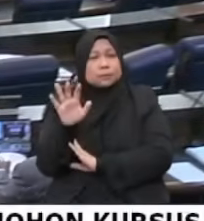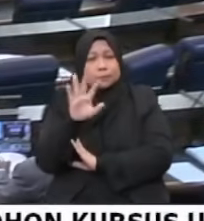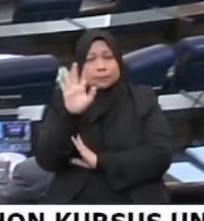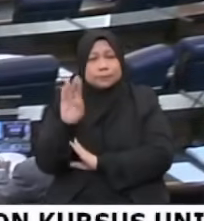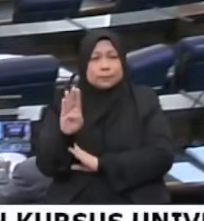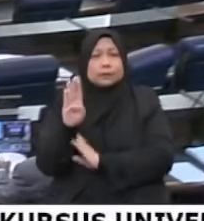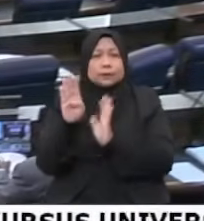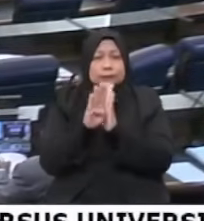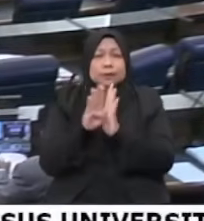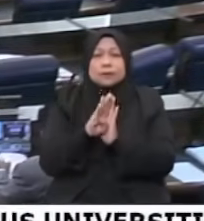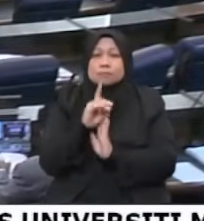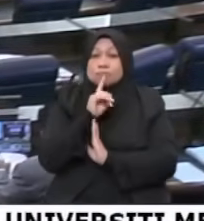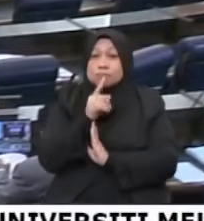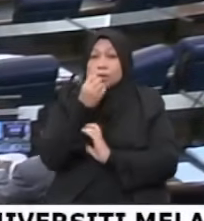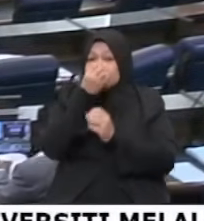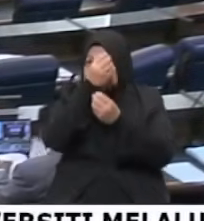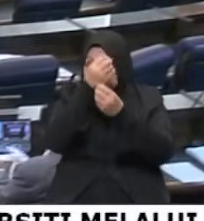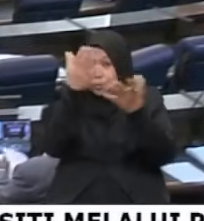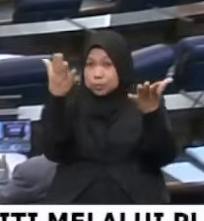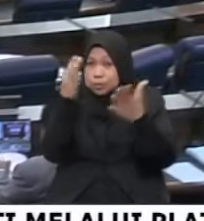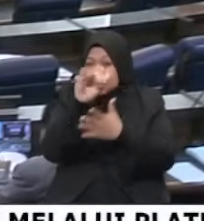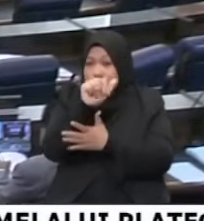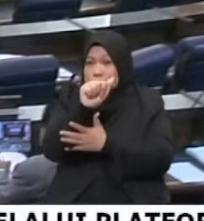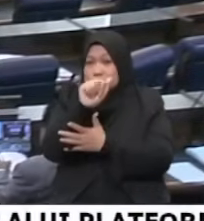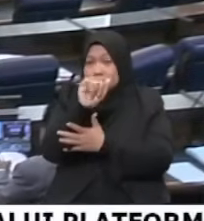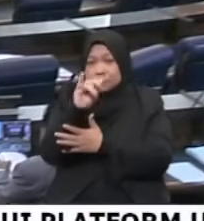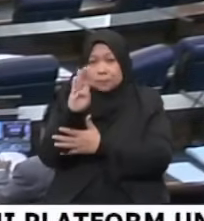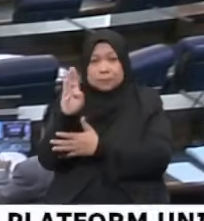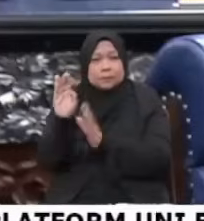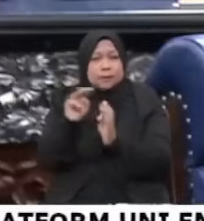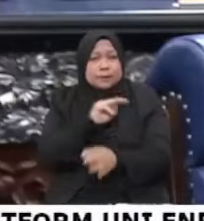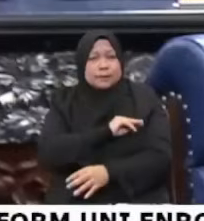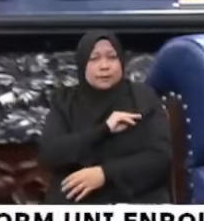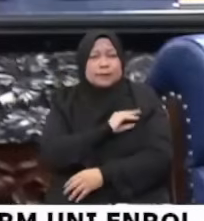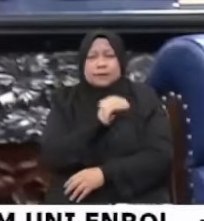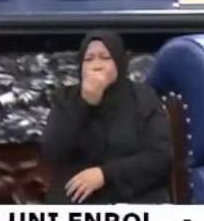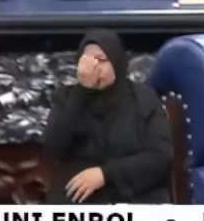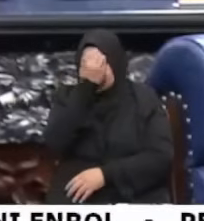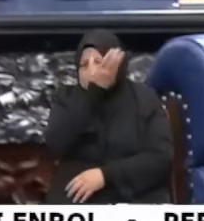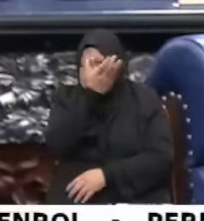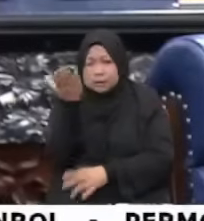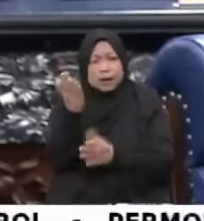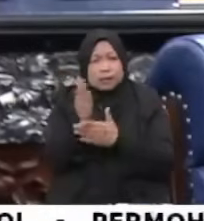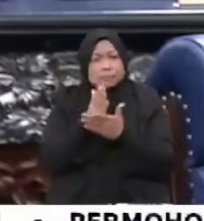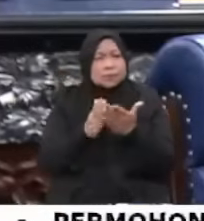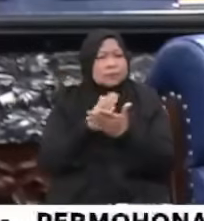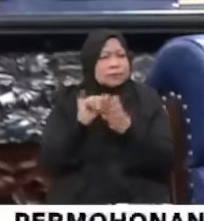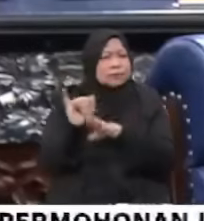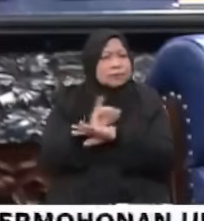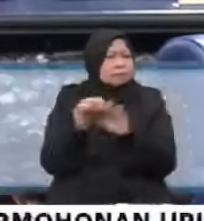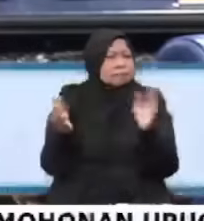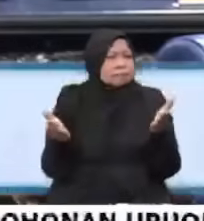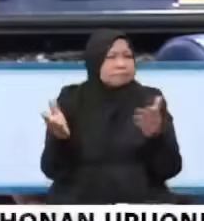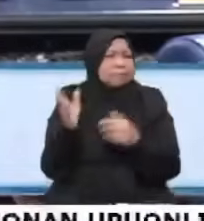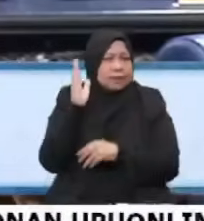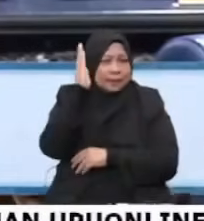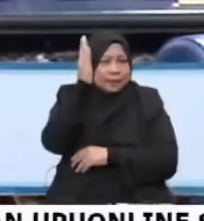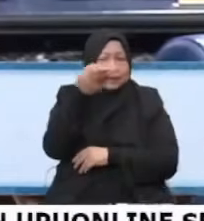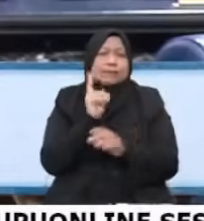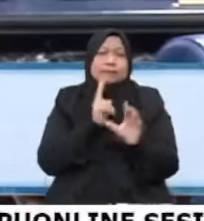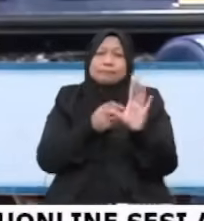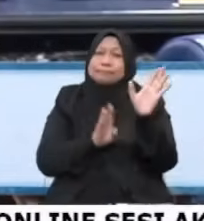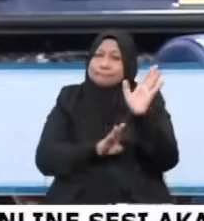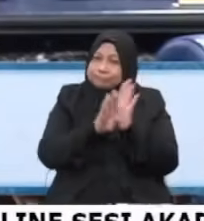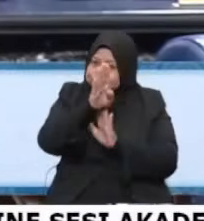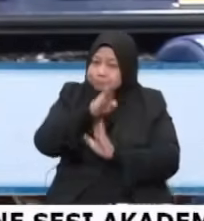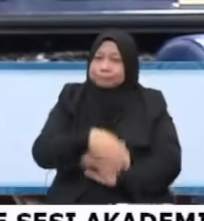bilion seperti yang diumumkan oleh yang amat berhormat Perdana Menteri serta Nyatakan sektor-sektor industri yang akan